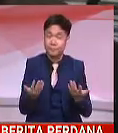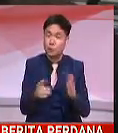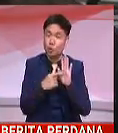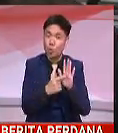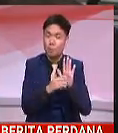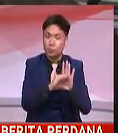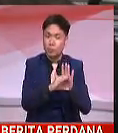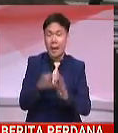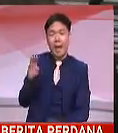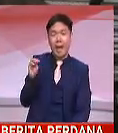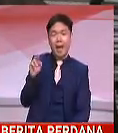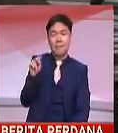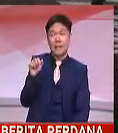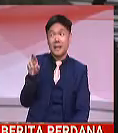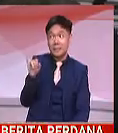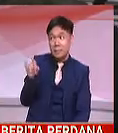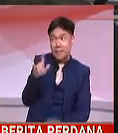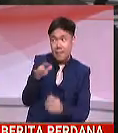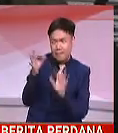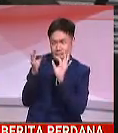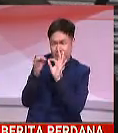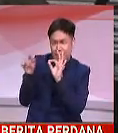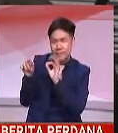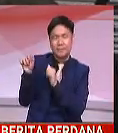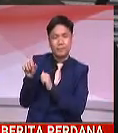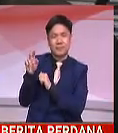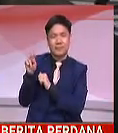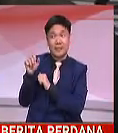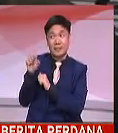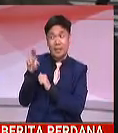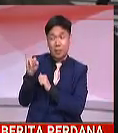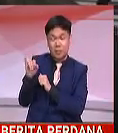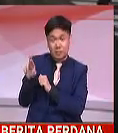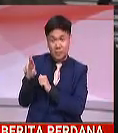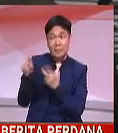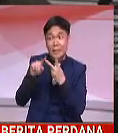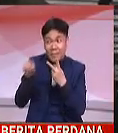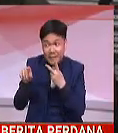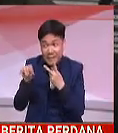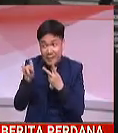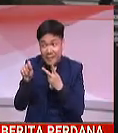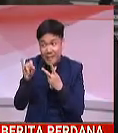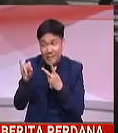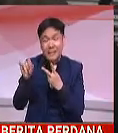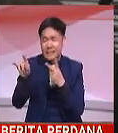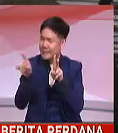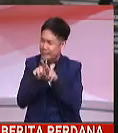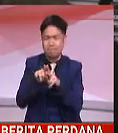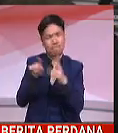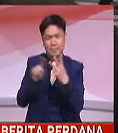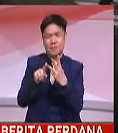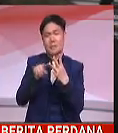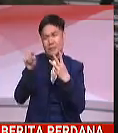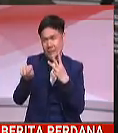dengan Datuk M. Nasir atas genre lagu dia. Datuk Siti Nurhaliza pun atas dia punya genre. Dan Datuk Jamal pun atas dia punya